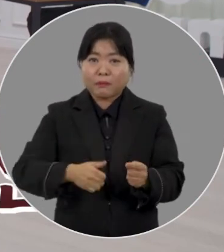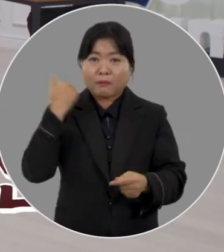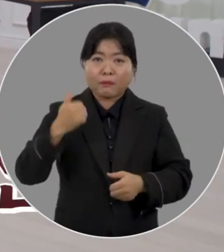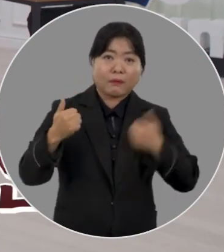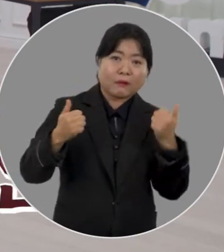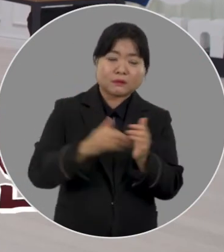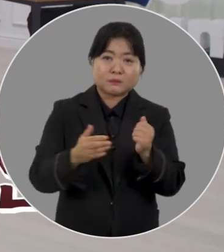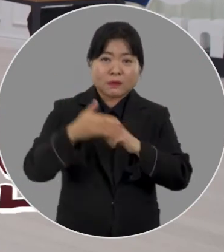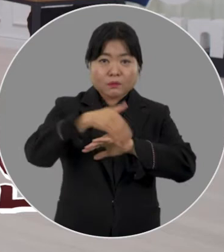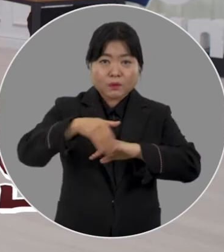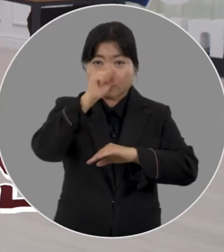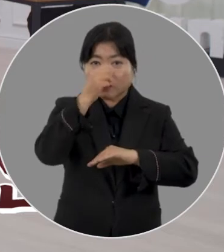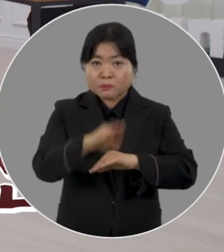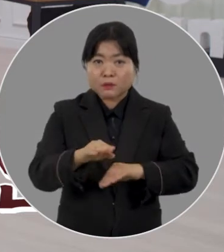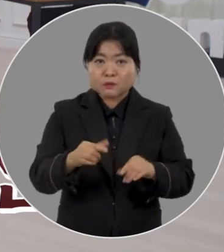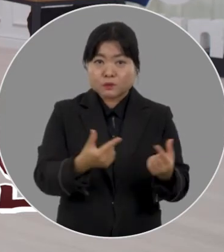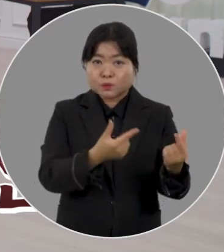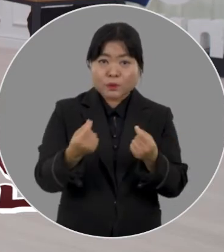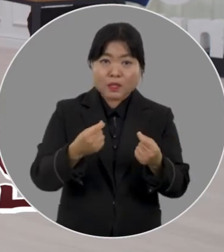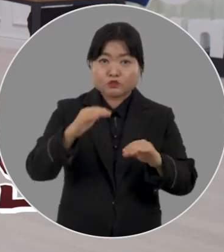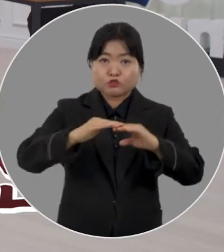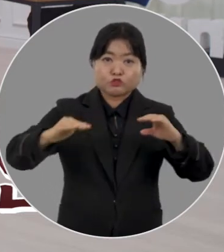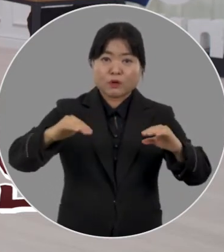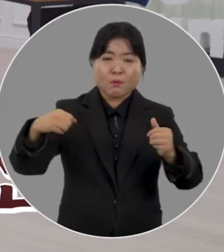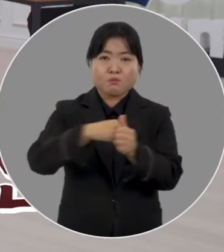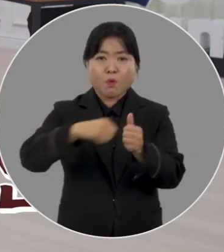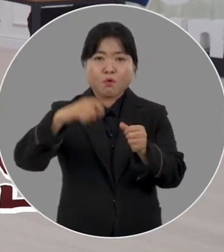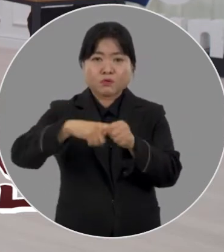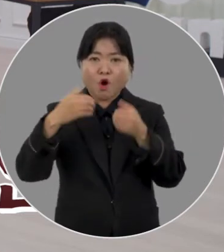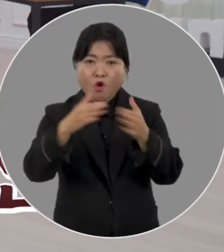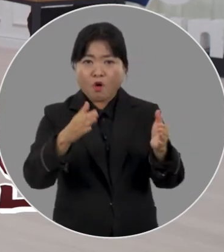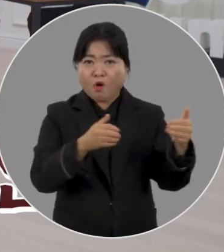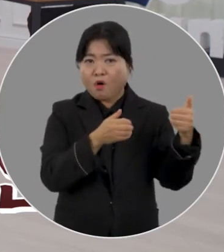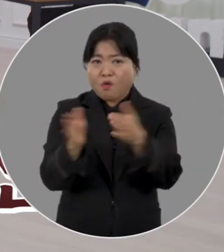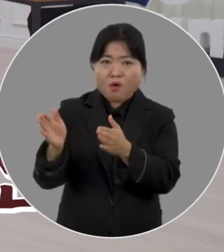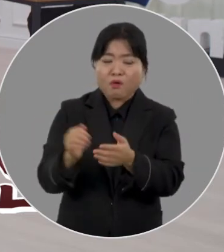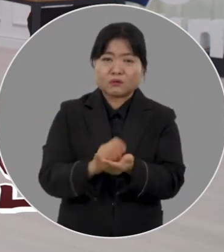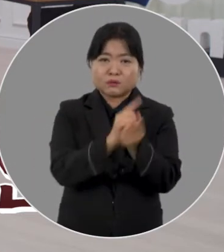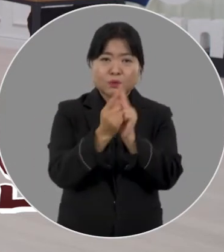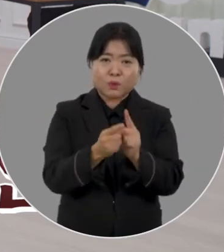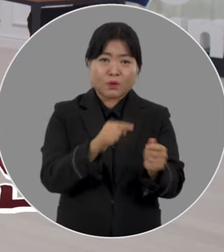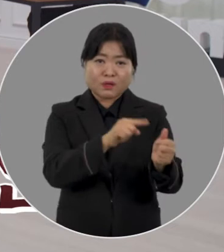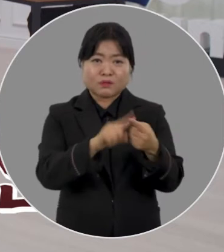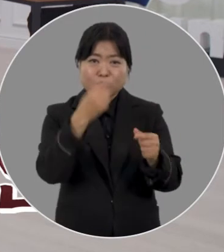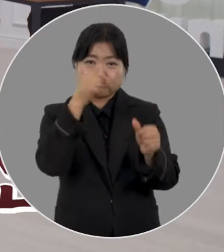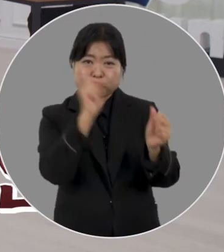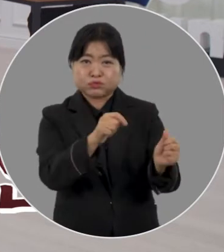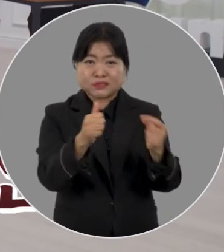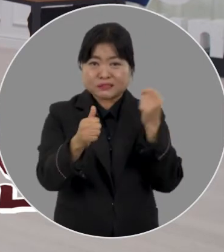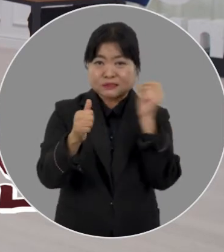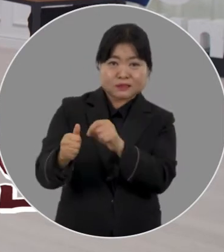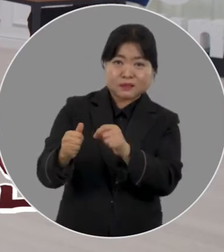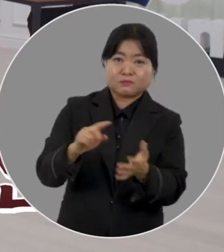좋음에도 불구하고 동일한 수준의 어떤 그 폭력적 언어 네. 또는 상대방의 존재 자체를